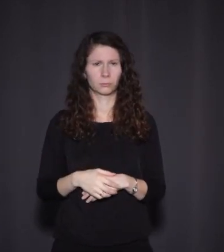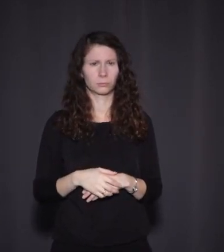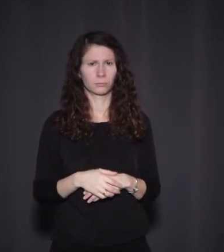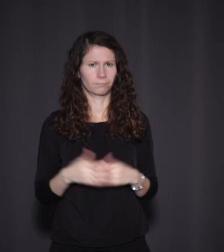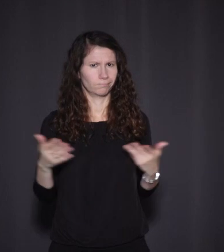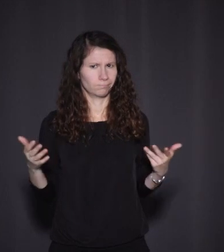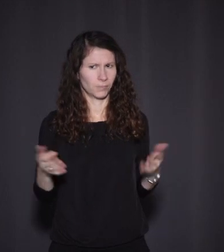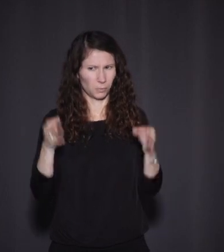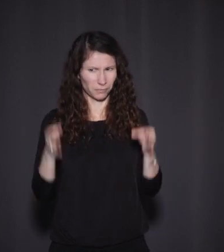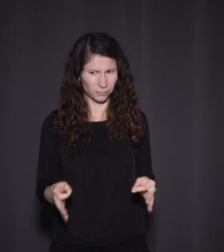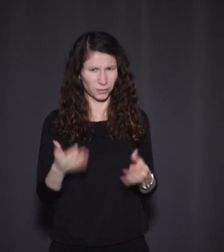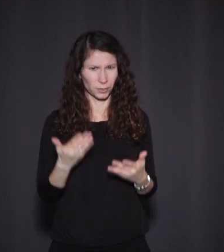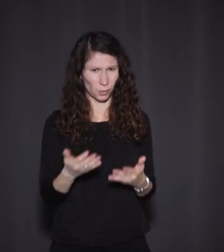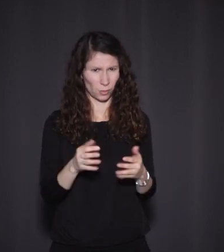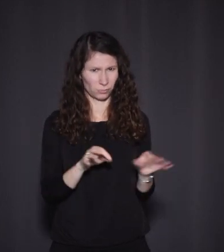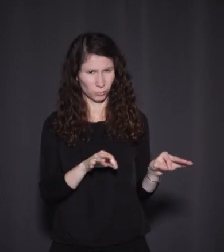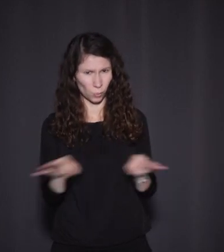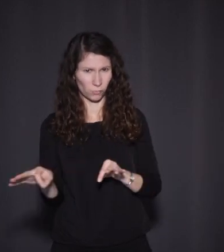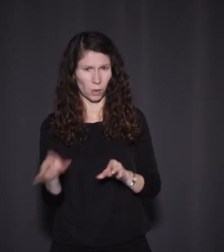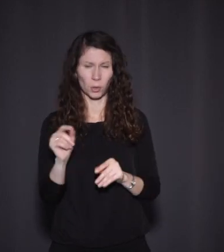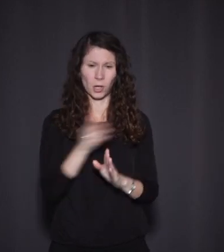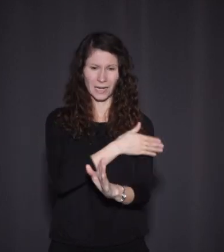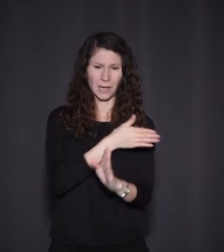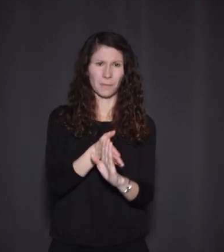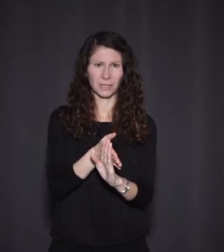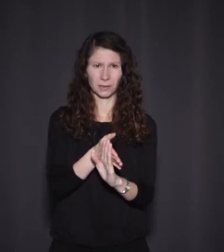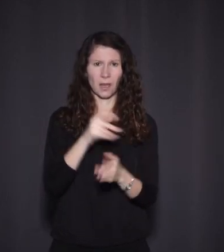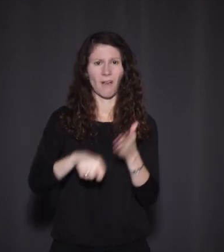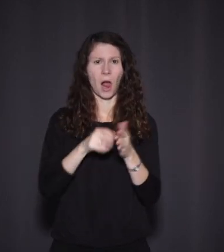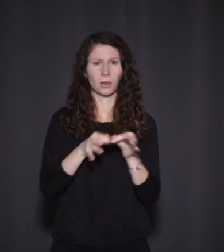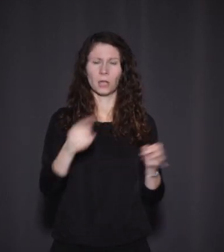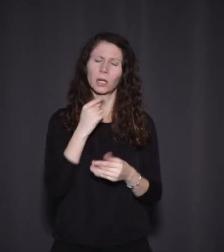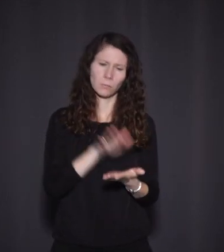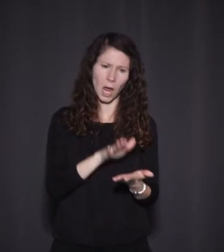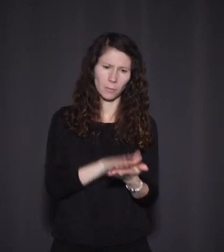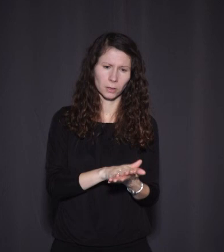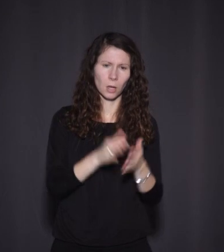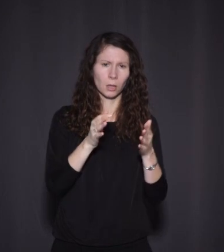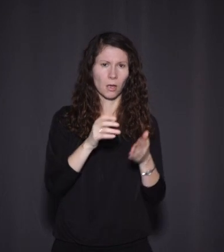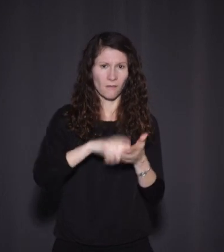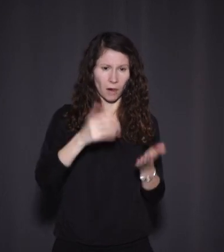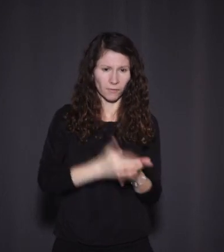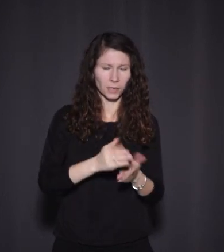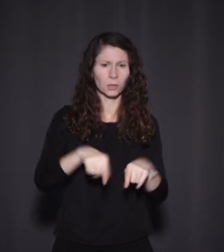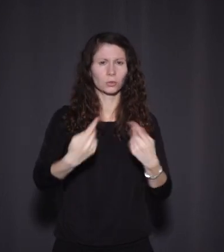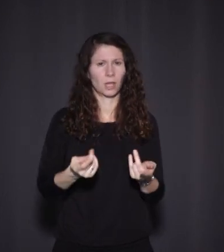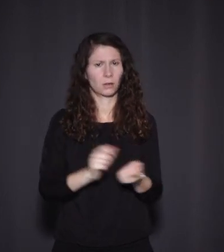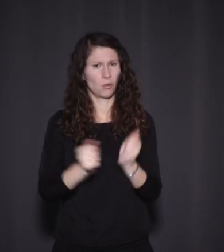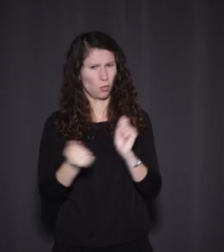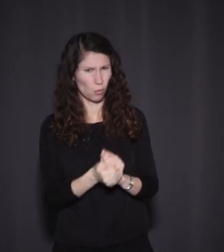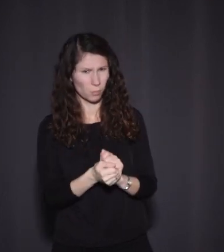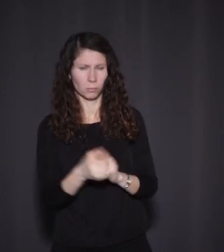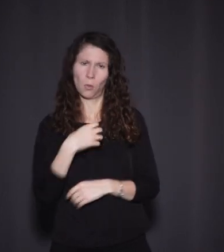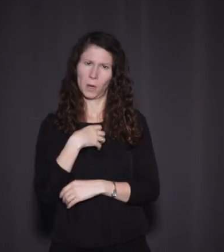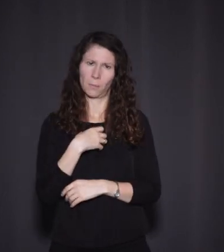das durchgeführt. Aber bis zum Wahltag zu sagen, bleibt erhalten und jetzt zu sagen, ach nee, doch nicht, das finde ich ist ein Problem. Dann muss man vorher